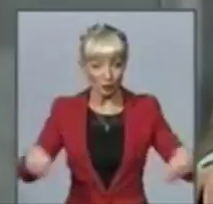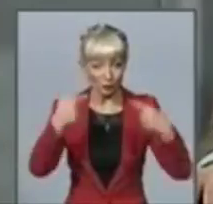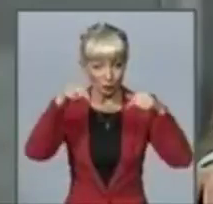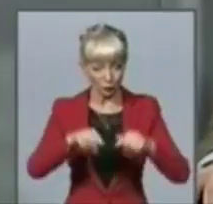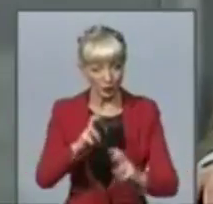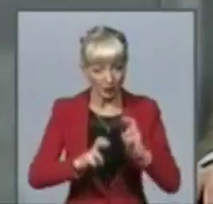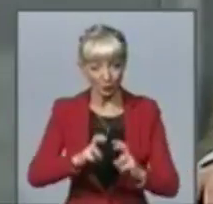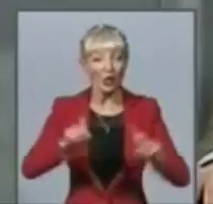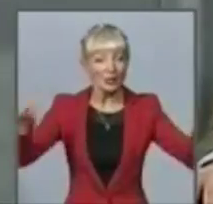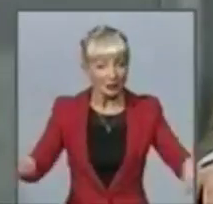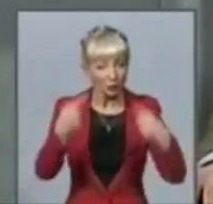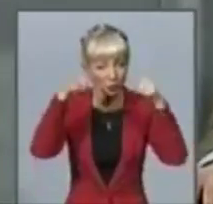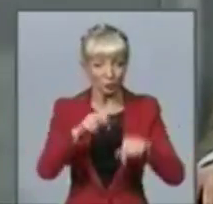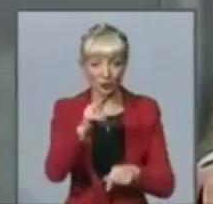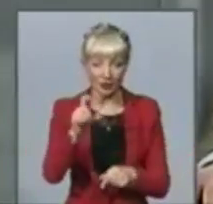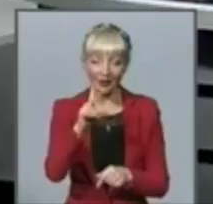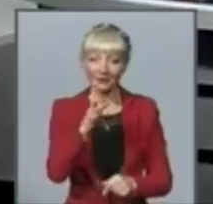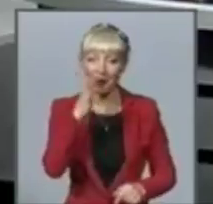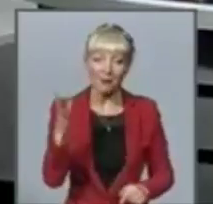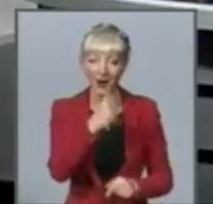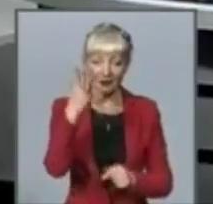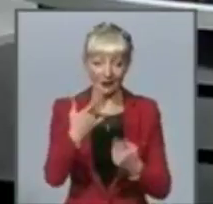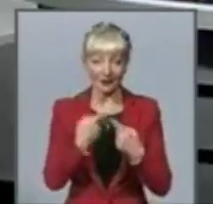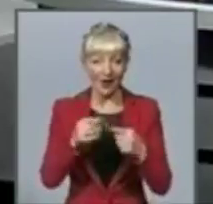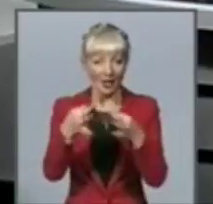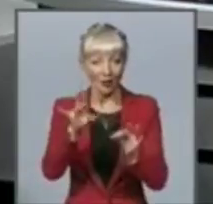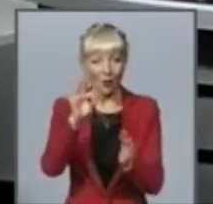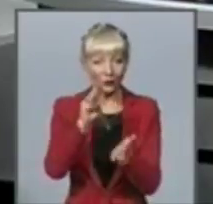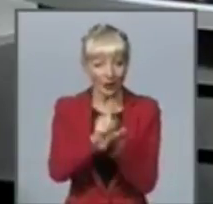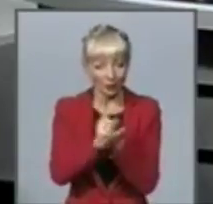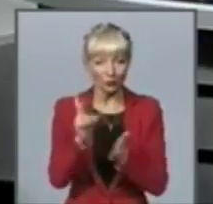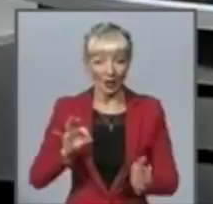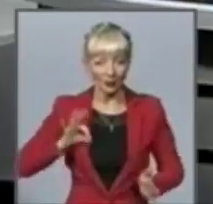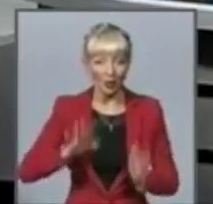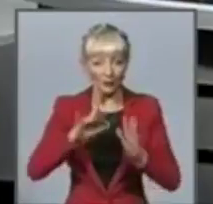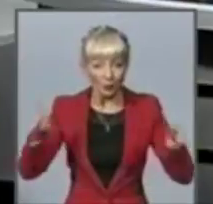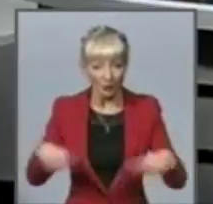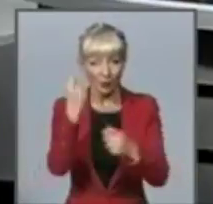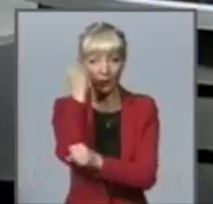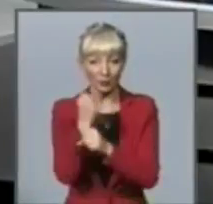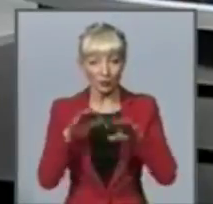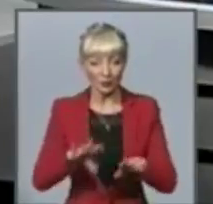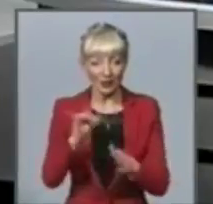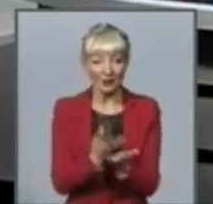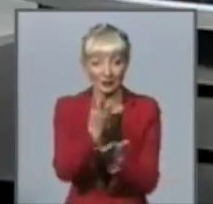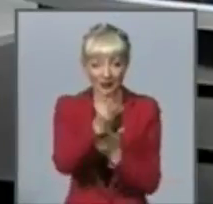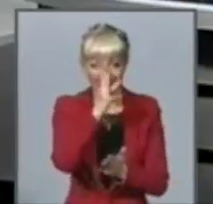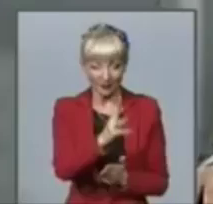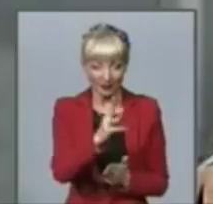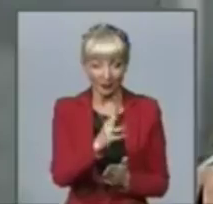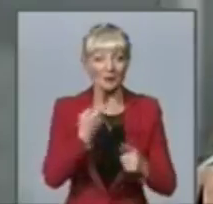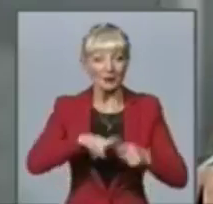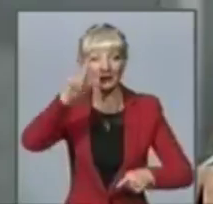завод, тільки створюй тут цех. На 5 років звільняємо від податку на прибуток, і тільки створюй робочі місця і плати заробітну платню. До речі,